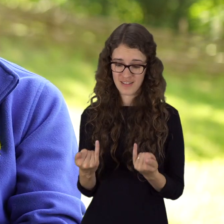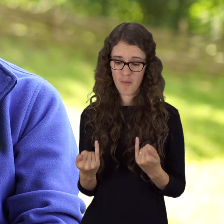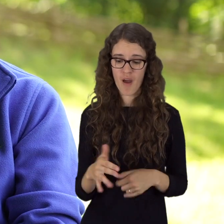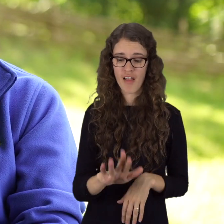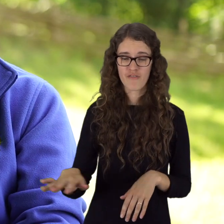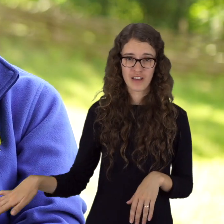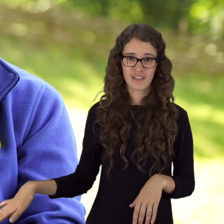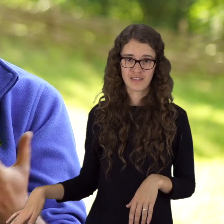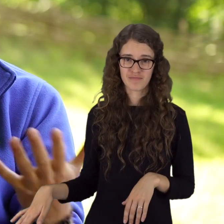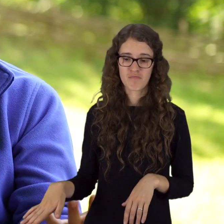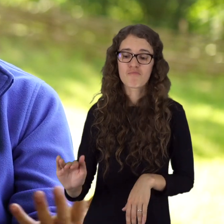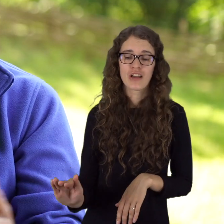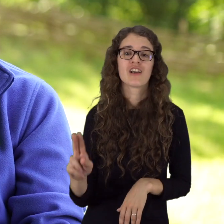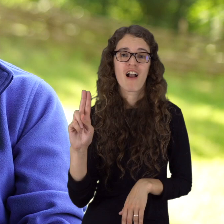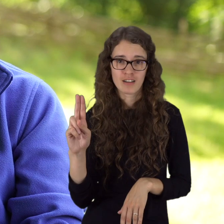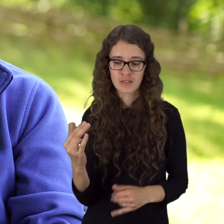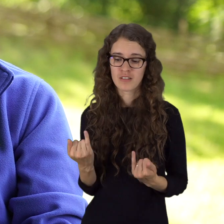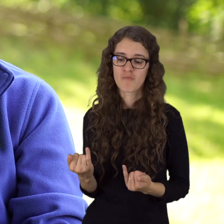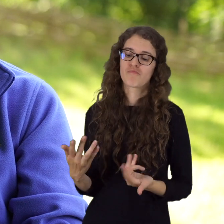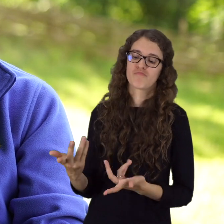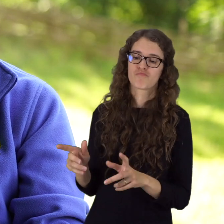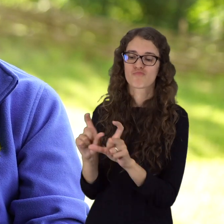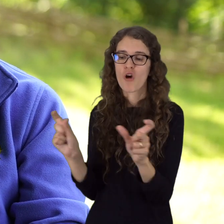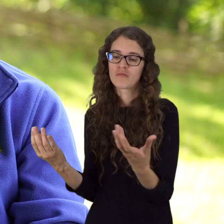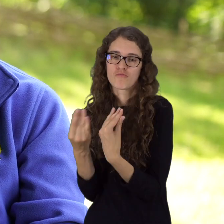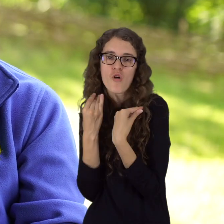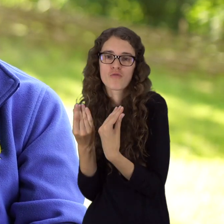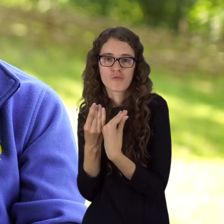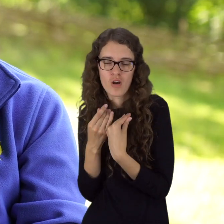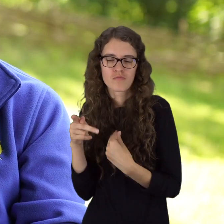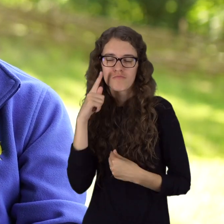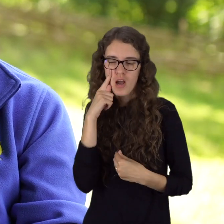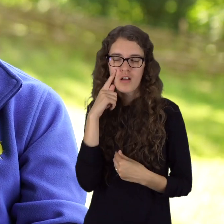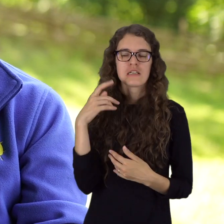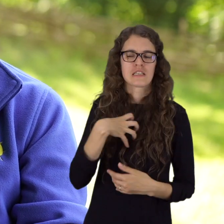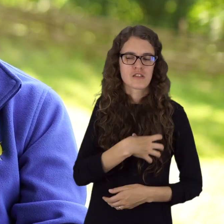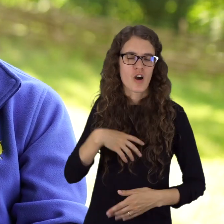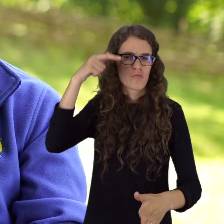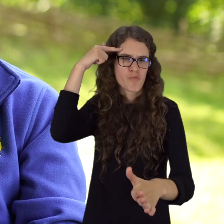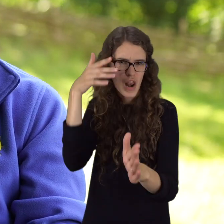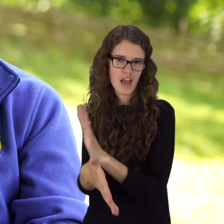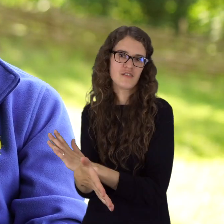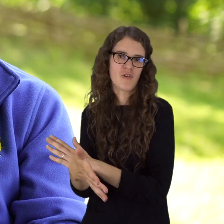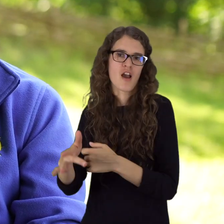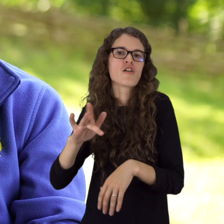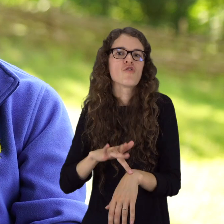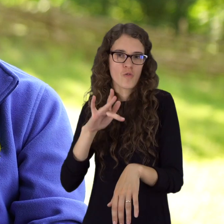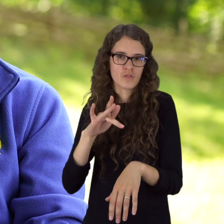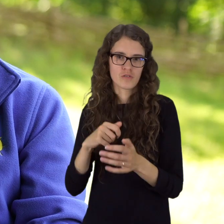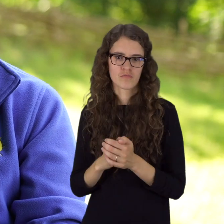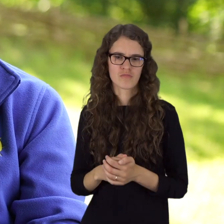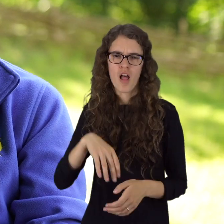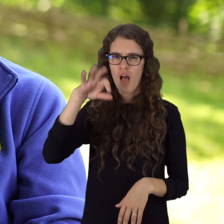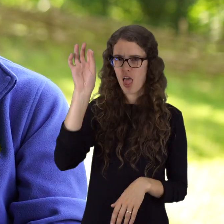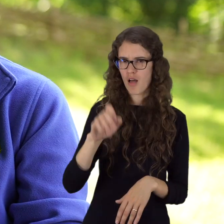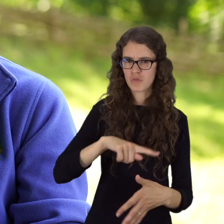šiai kartai, kuri šiai dienai yra mokykloje, yra labai svarbu matyti prasmę, kodėl jie tai daro. Nes dažnai